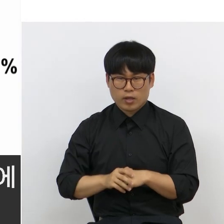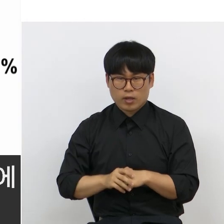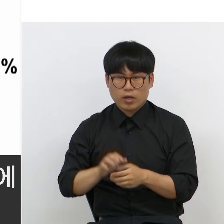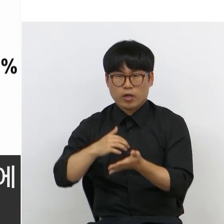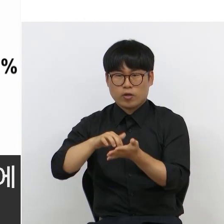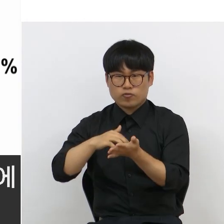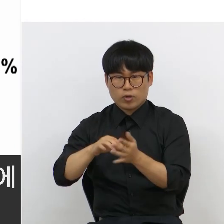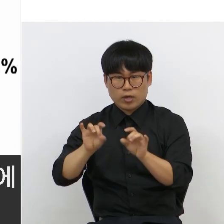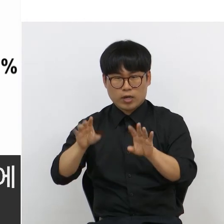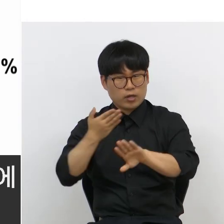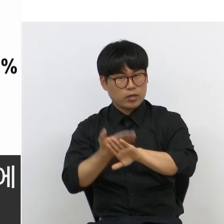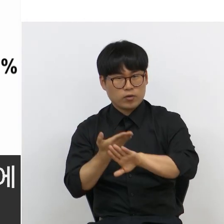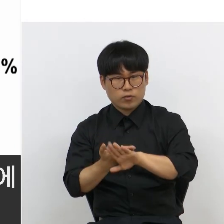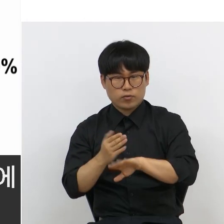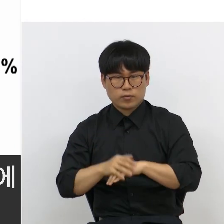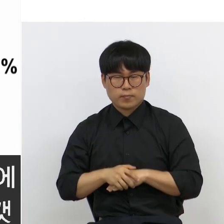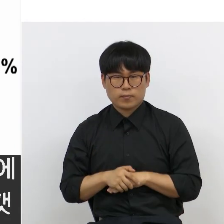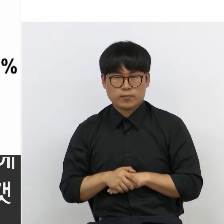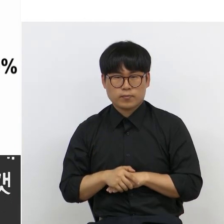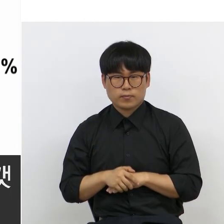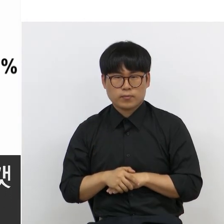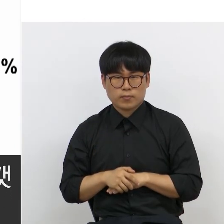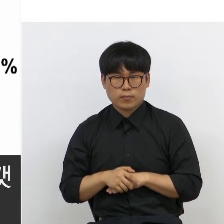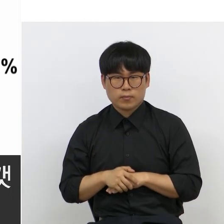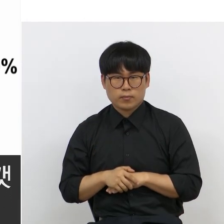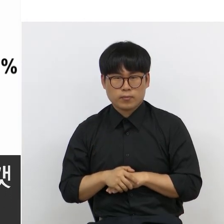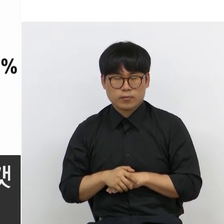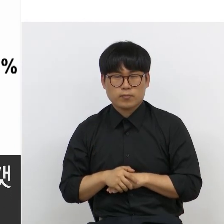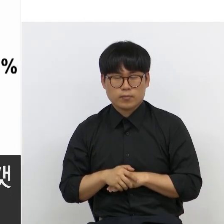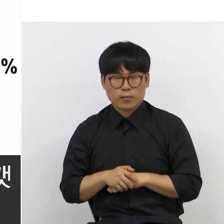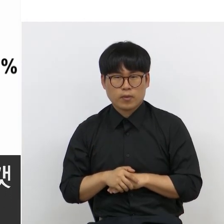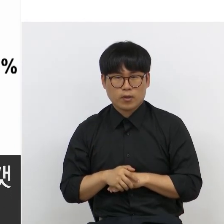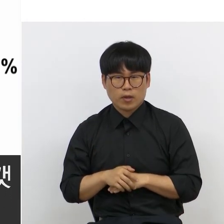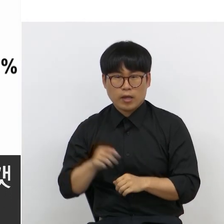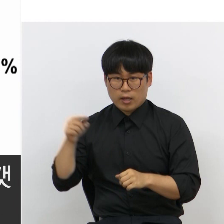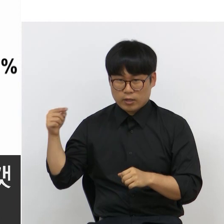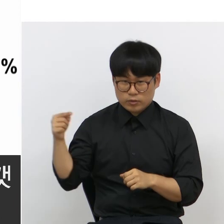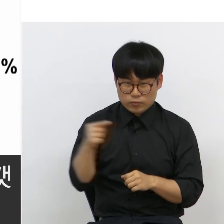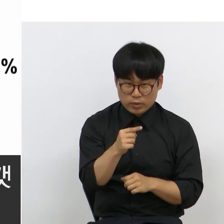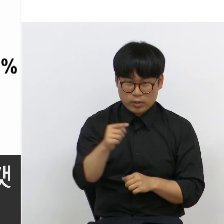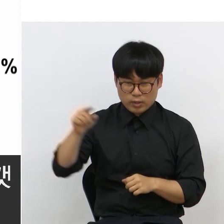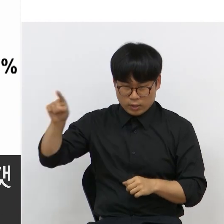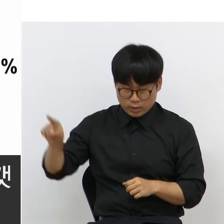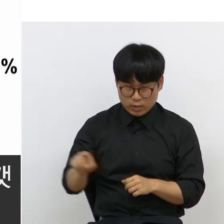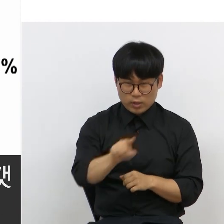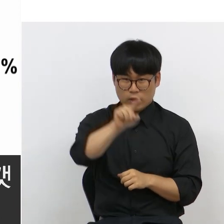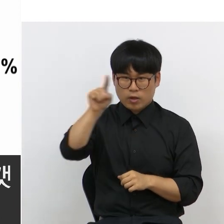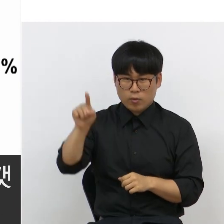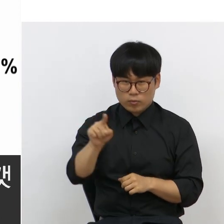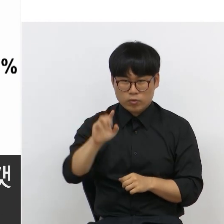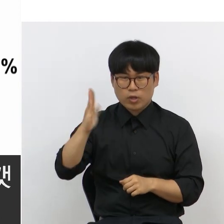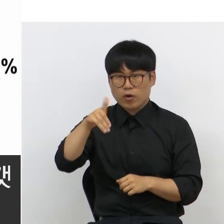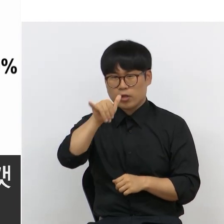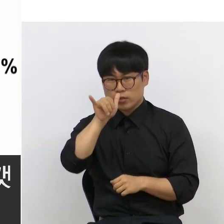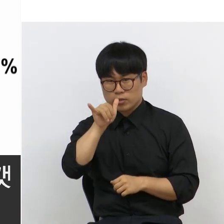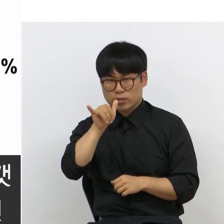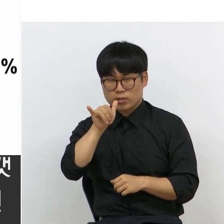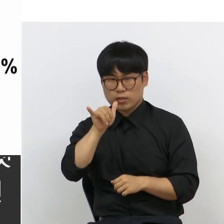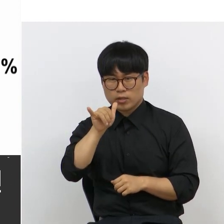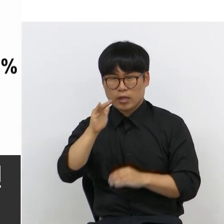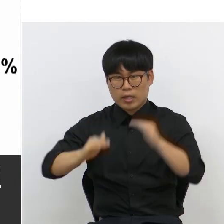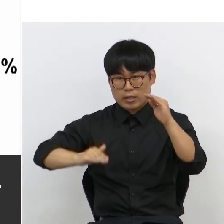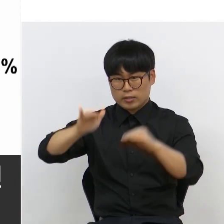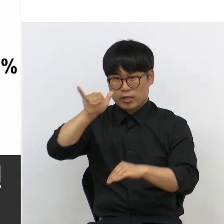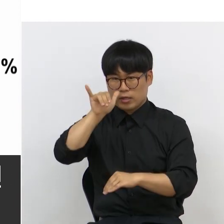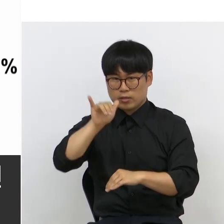있고 전극이 이제 꽃장 이렇게 스트레이트하냐 아니면 전극이 커브되어 있느냐 이런 것들이 이제 차이가